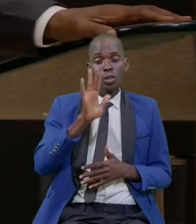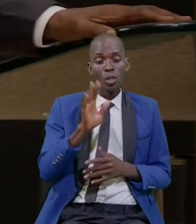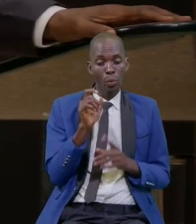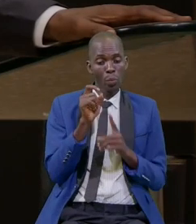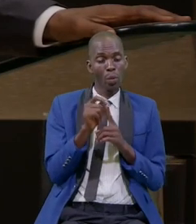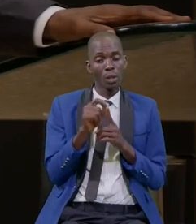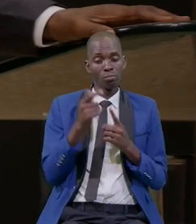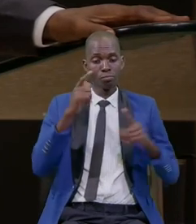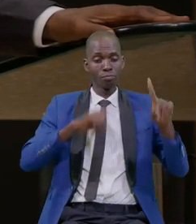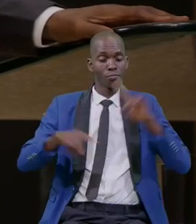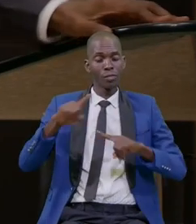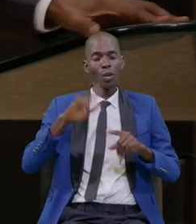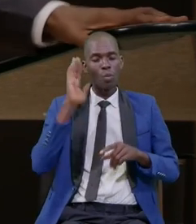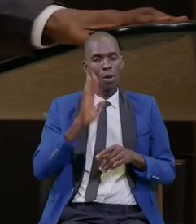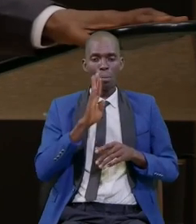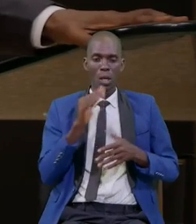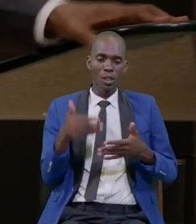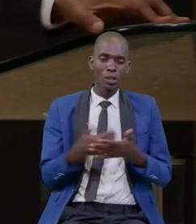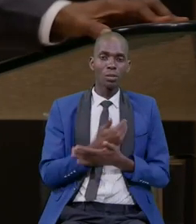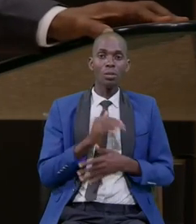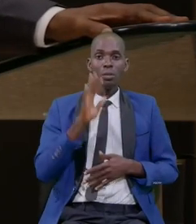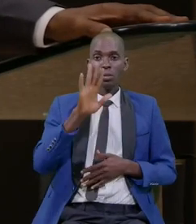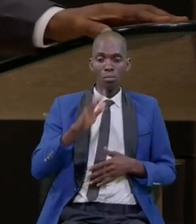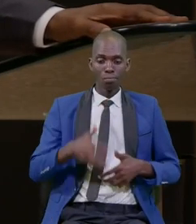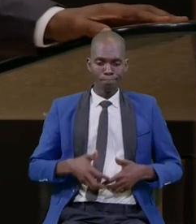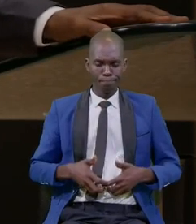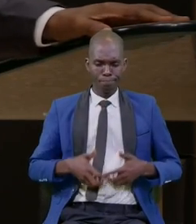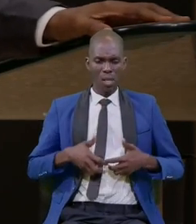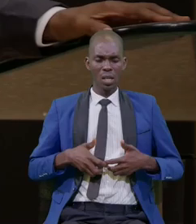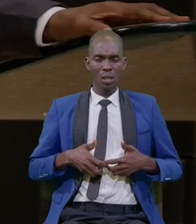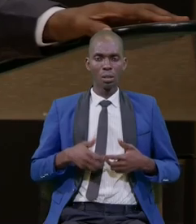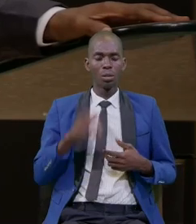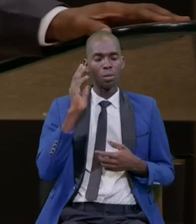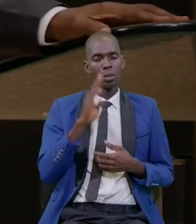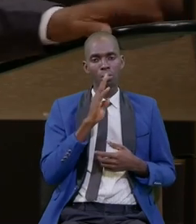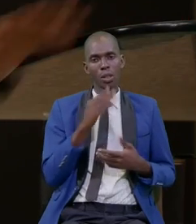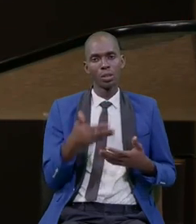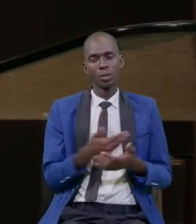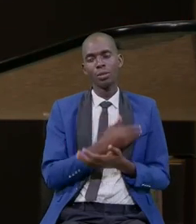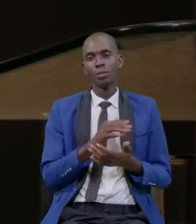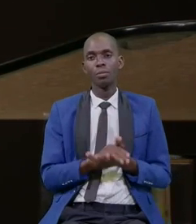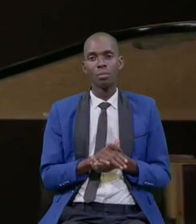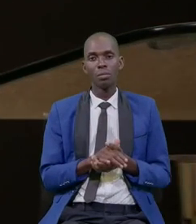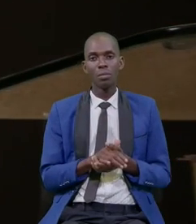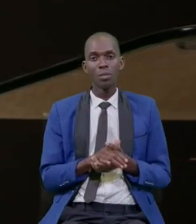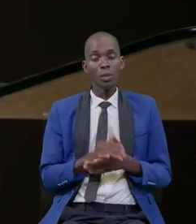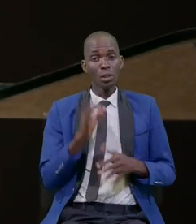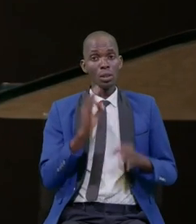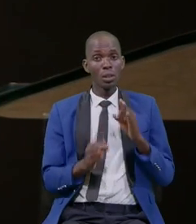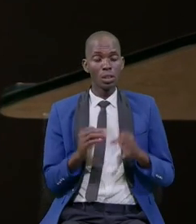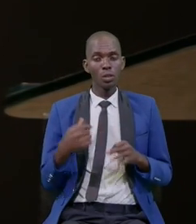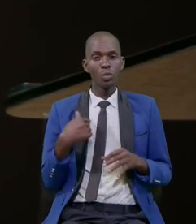paroles nouvelles, votre tempérament nouveau. Mais si on